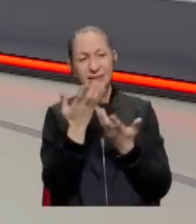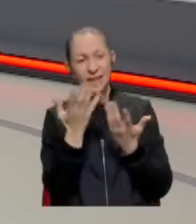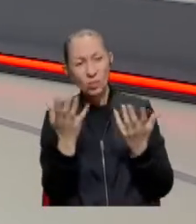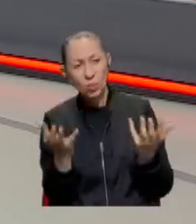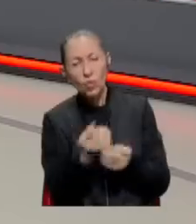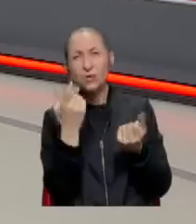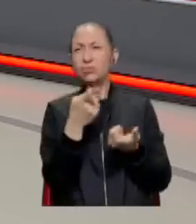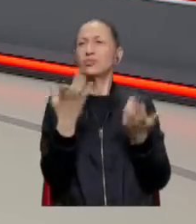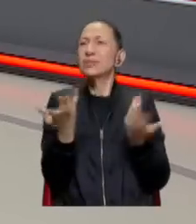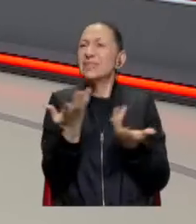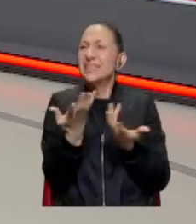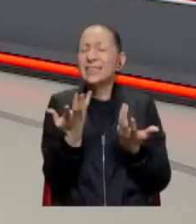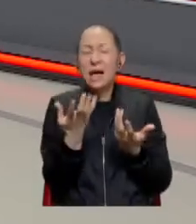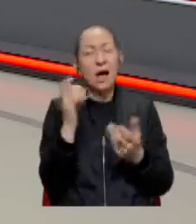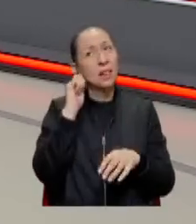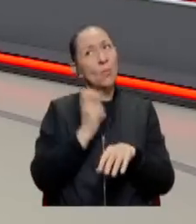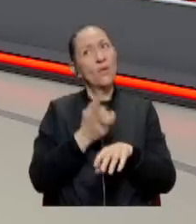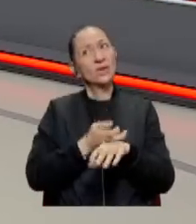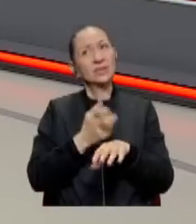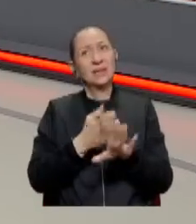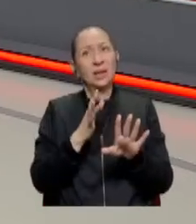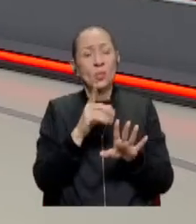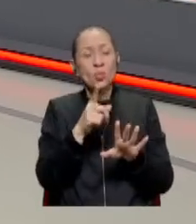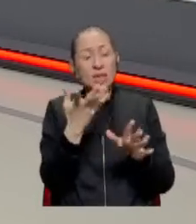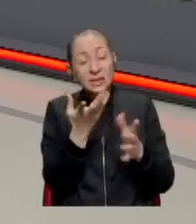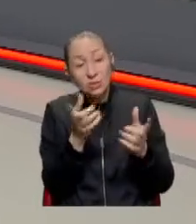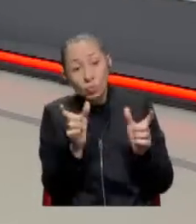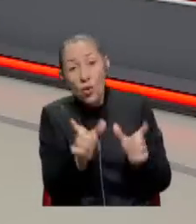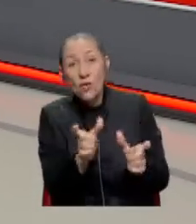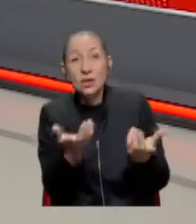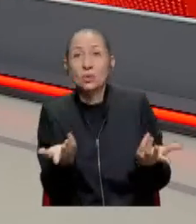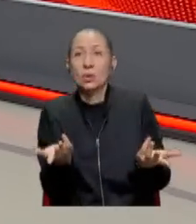muhafaza ediyorlar bunu nasıl muhafazakarlık Allah muhafaza bu muhafazakarlıkta